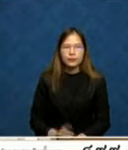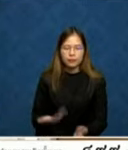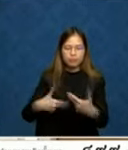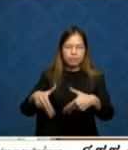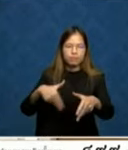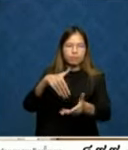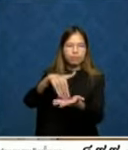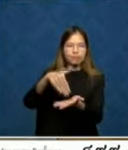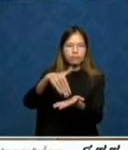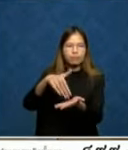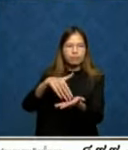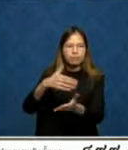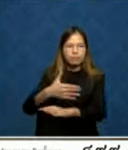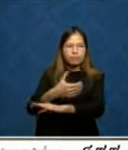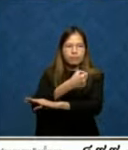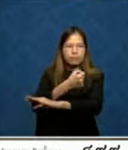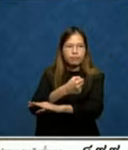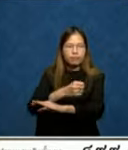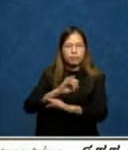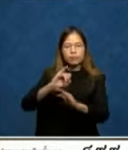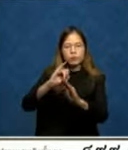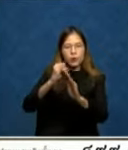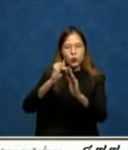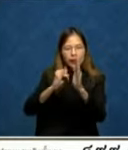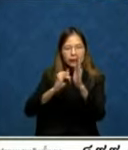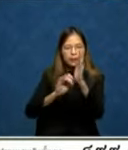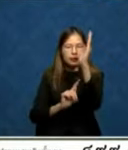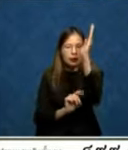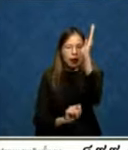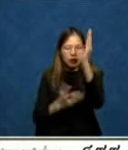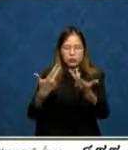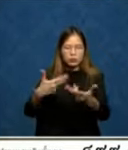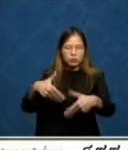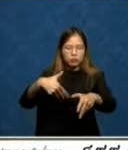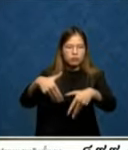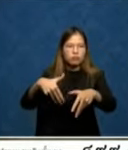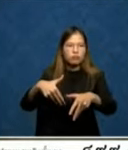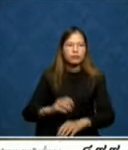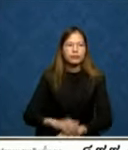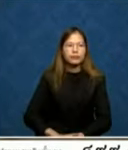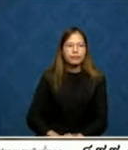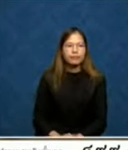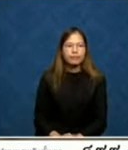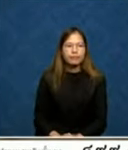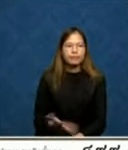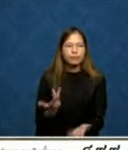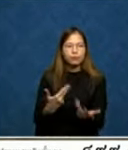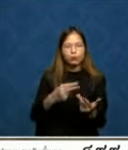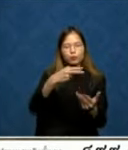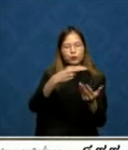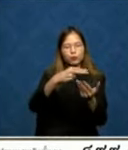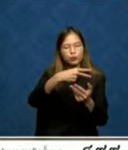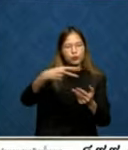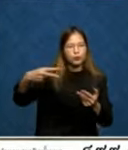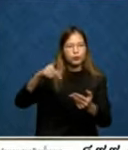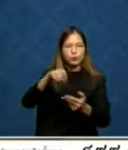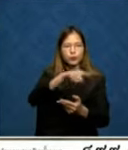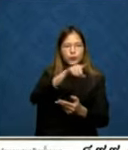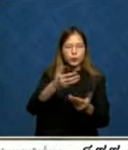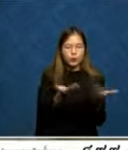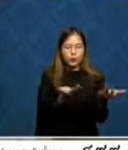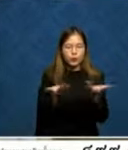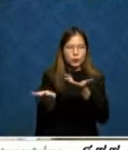ศูนย์พัฒนาการเมืองภาคพลเมืองจังหวัดตราดนะครับในคณะนะครับ Very welcome Mr. Takebe